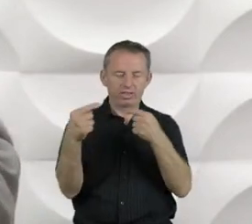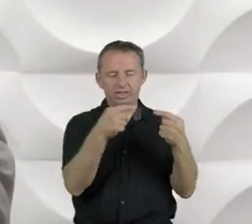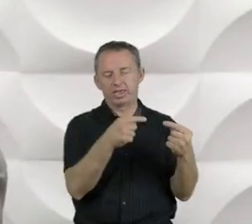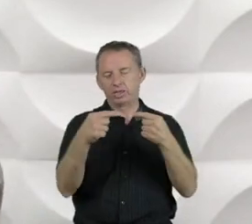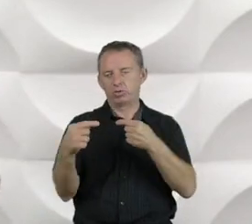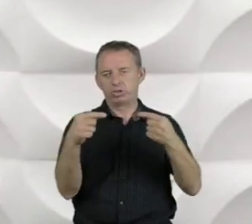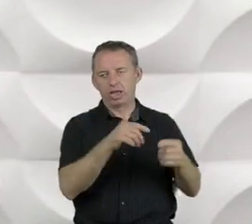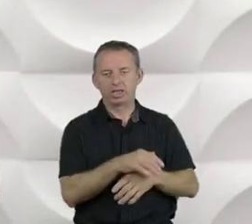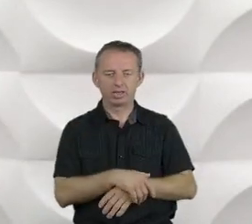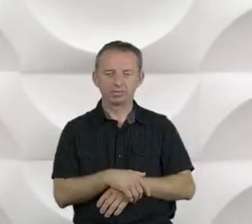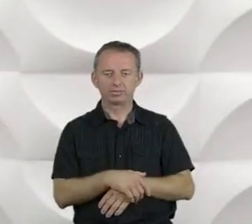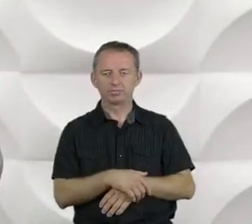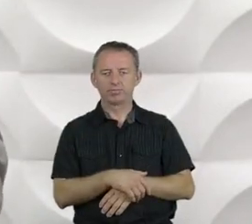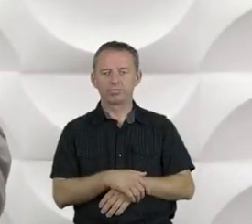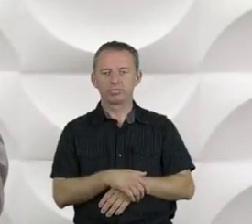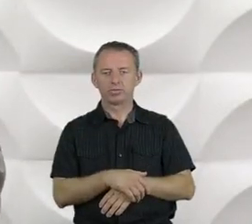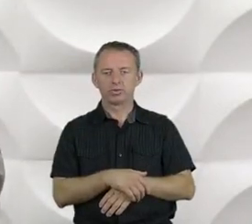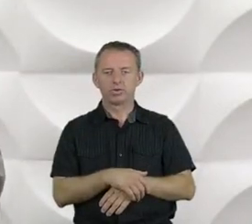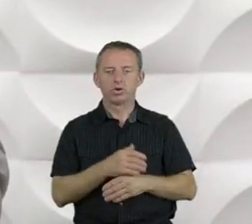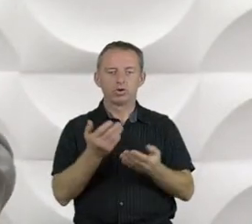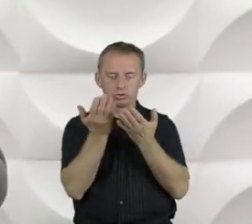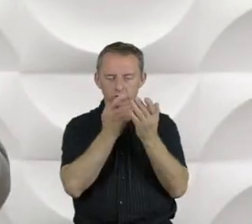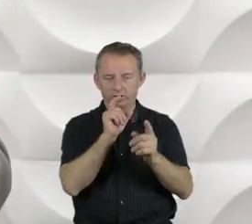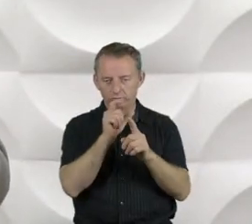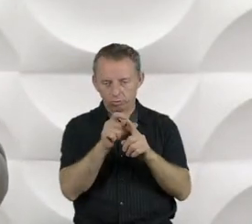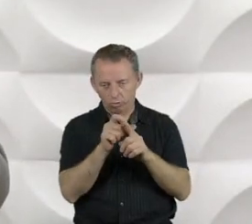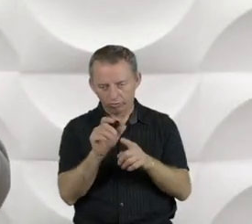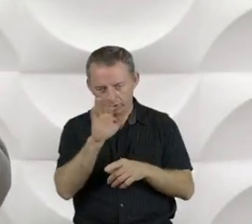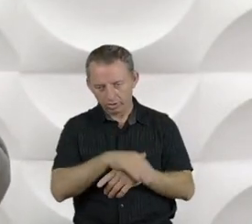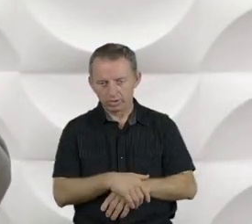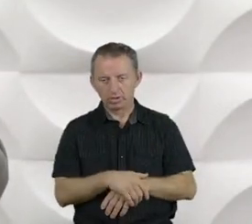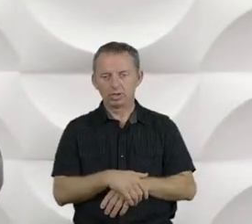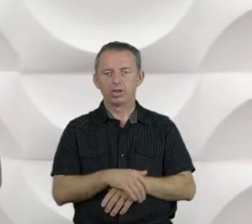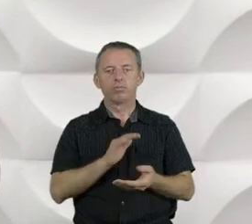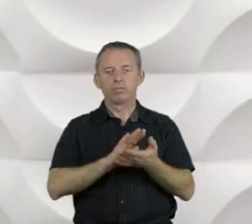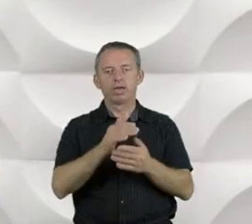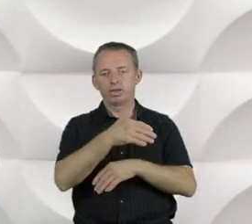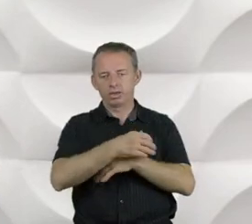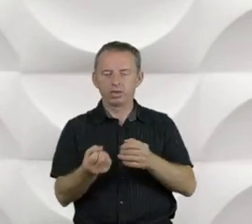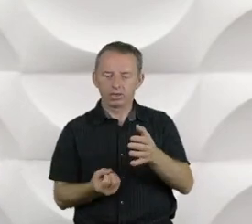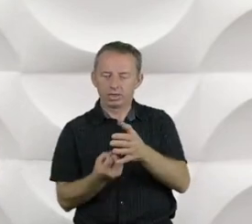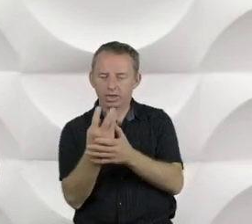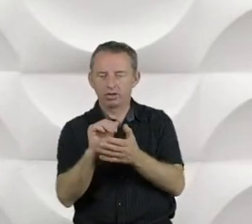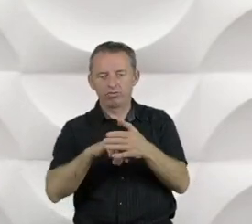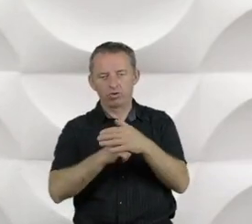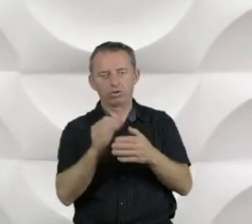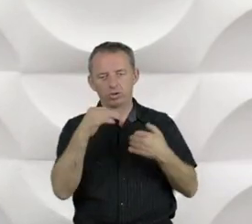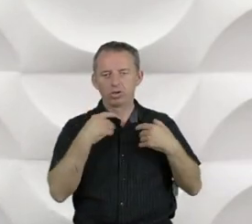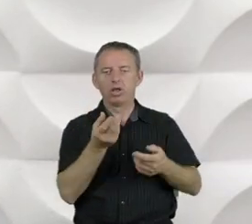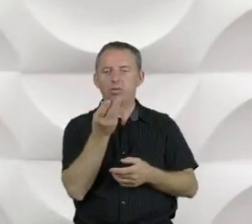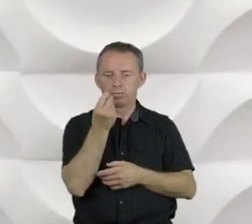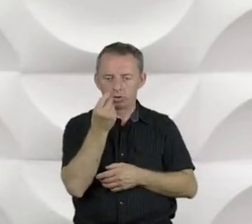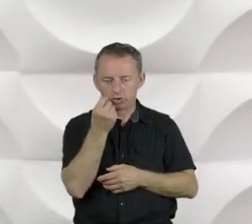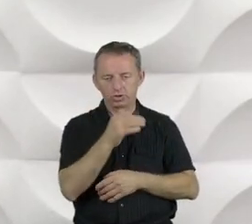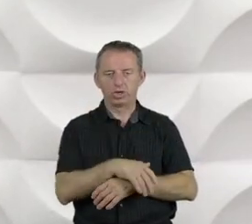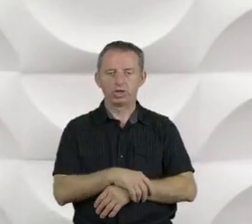i szukać w Słowie Bożym, w tej krynicy wody żywej, pocieszenia i